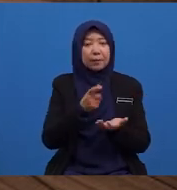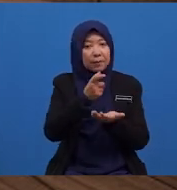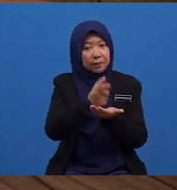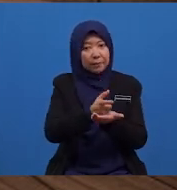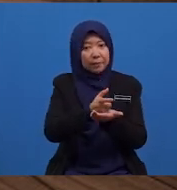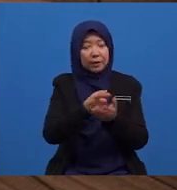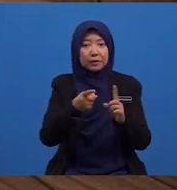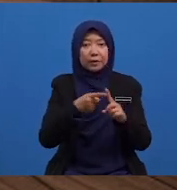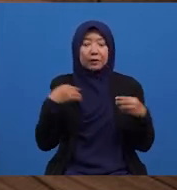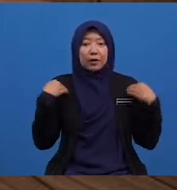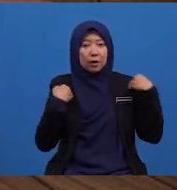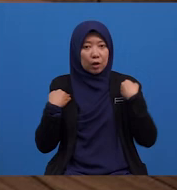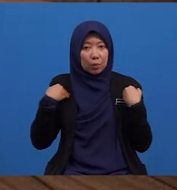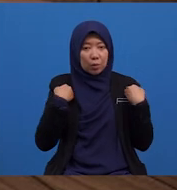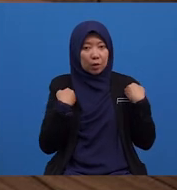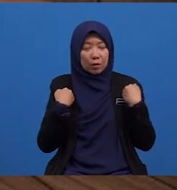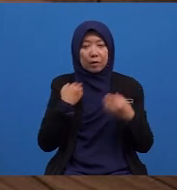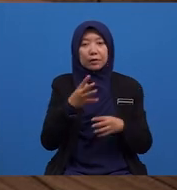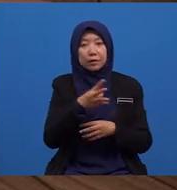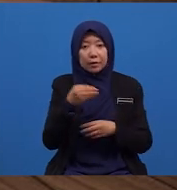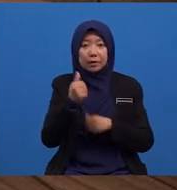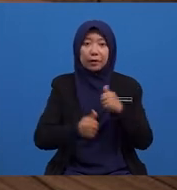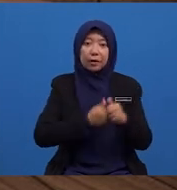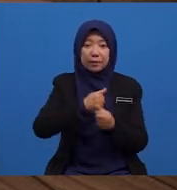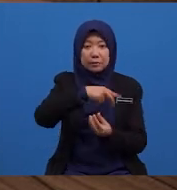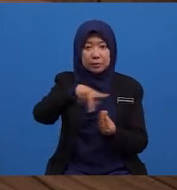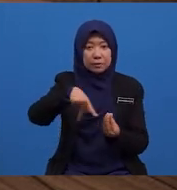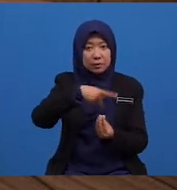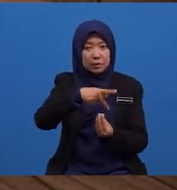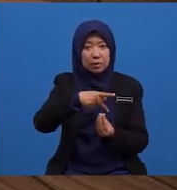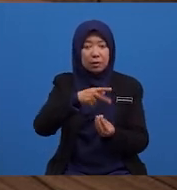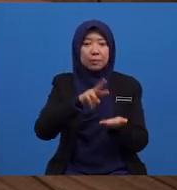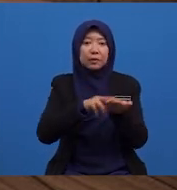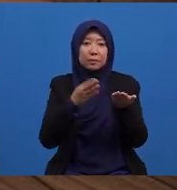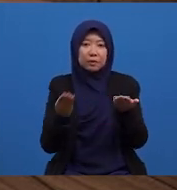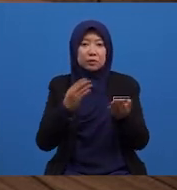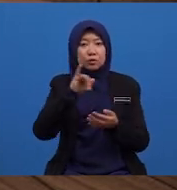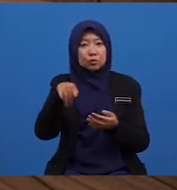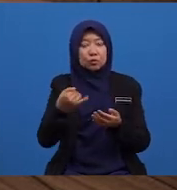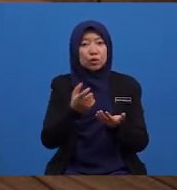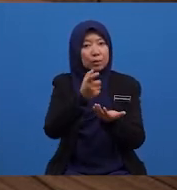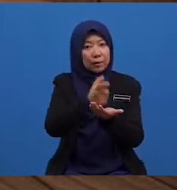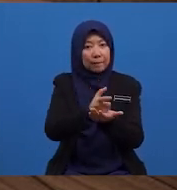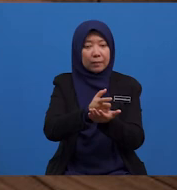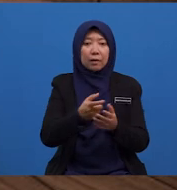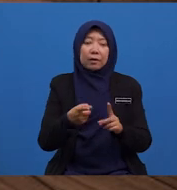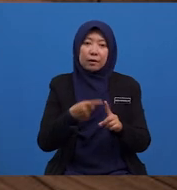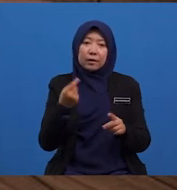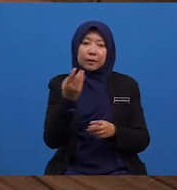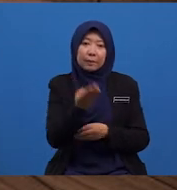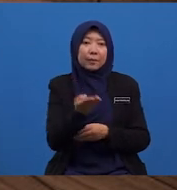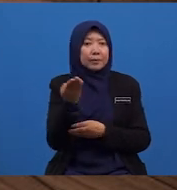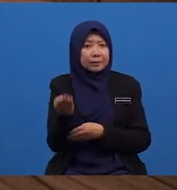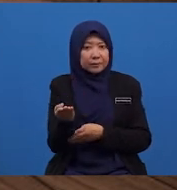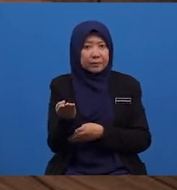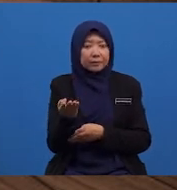perlambangan dari binatang dan alam sekitar, peribahasa juga dicipta dengan perlambangan daripada benda